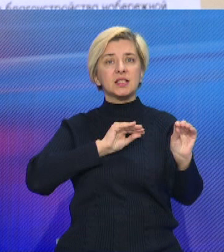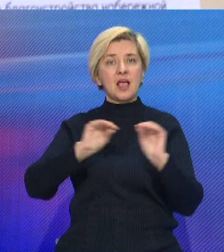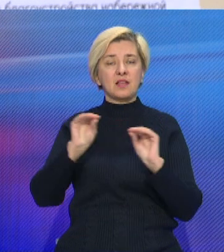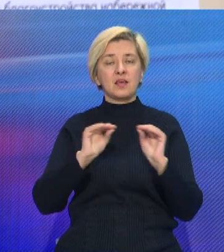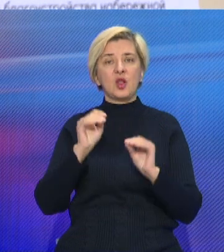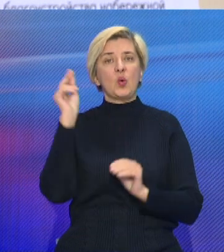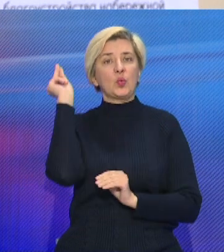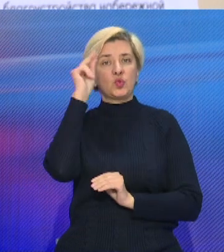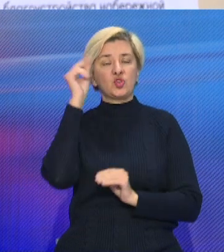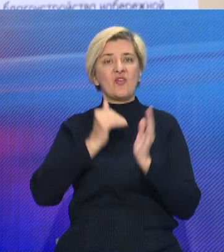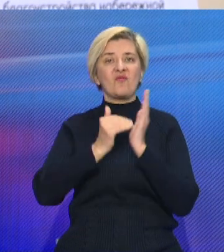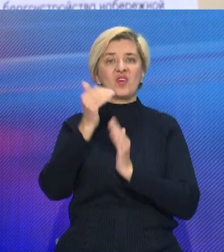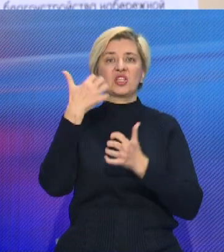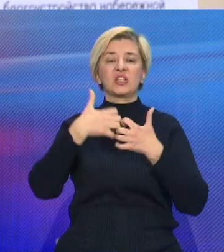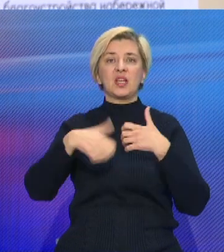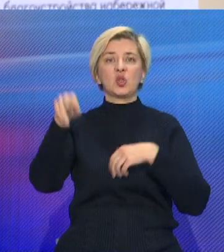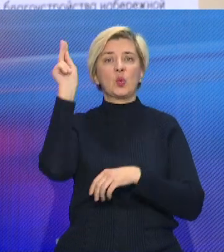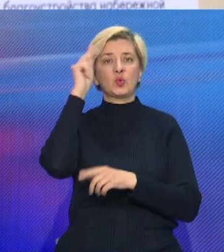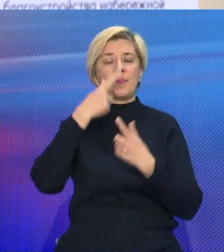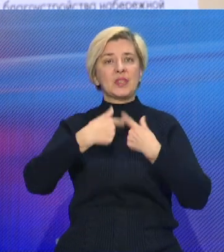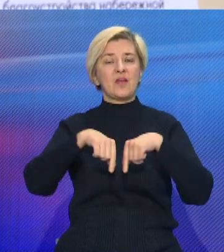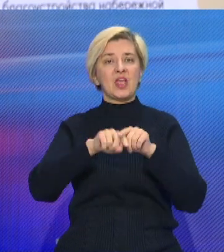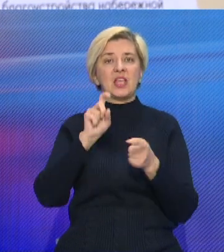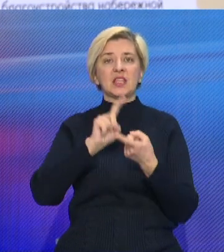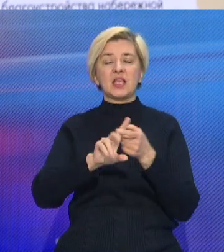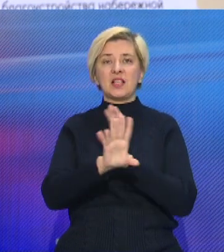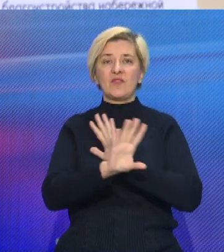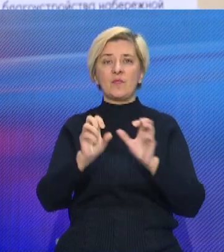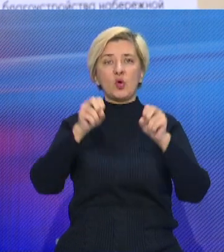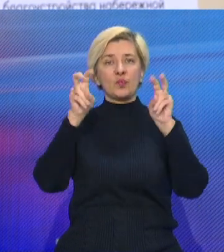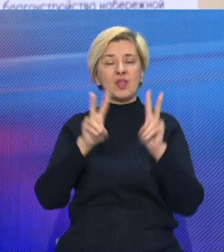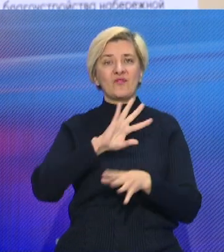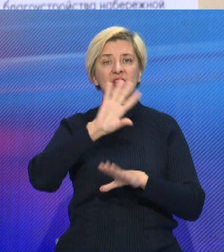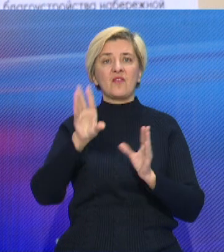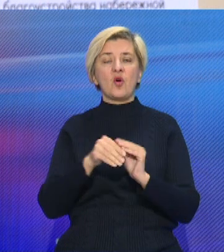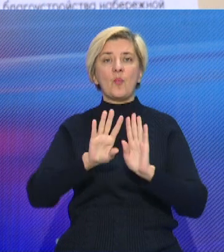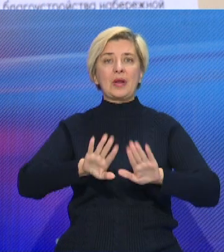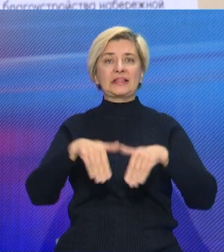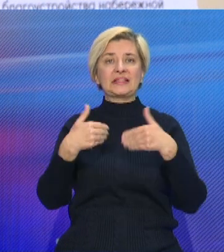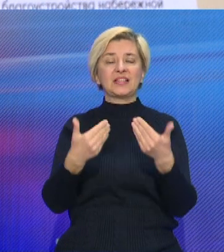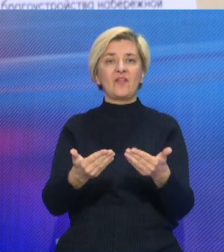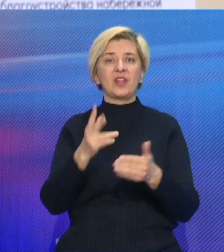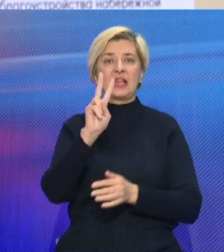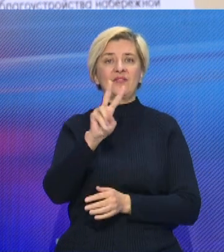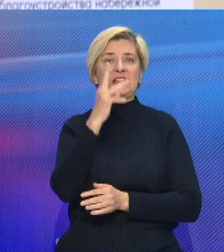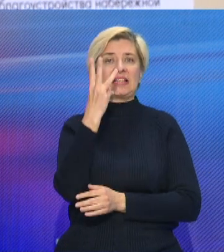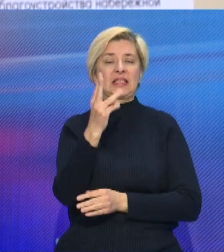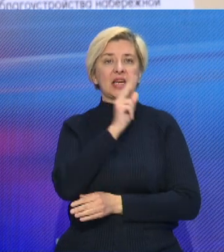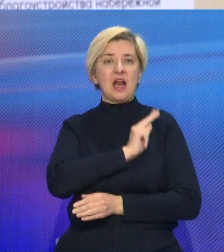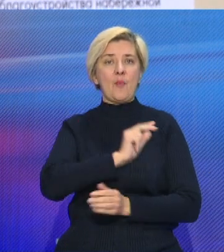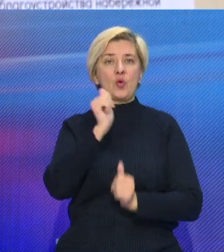высших учебных заведений, вне зависимости от специальности. Всего представлено 23 работы на конкурс.